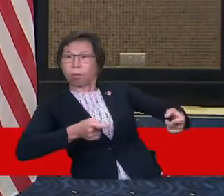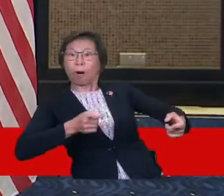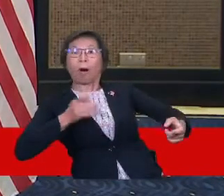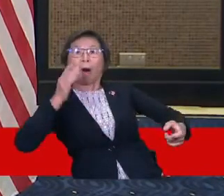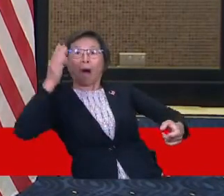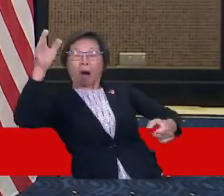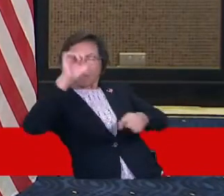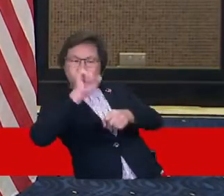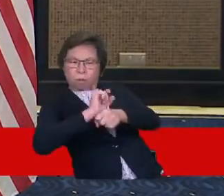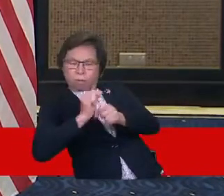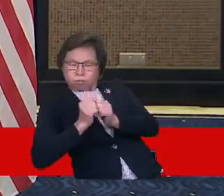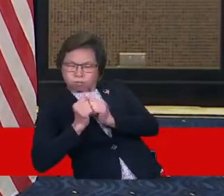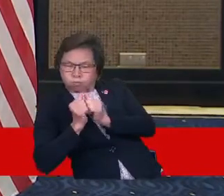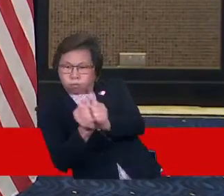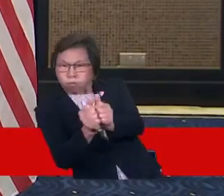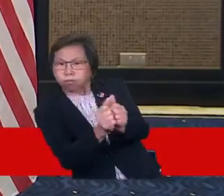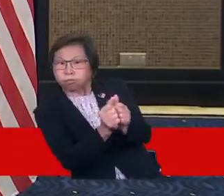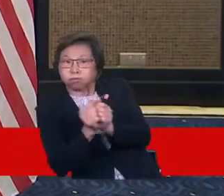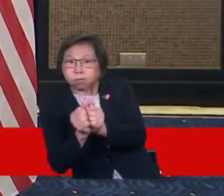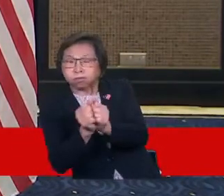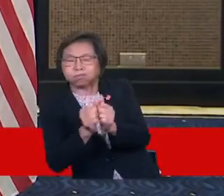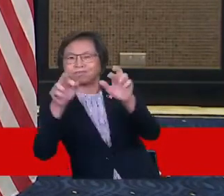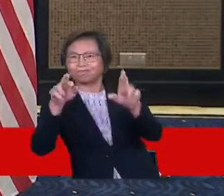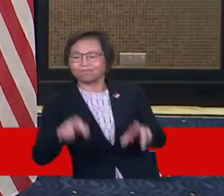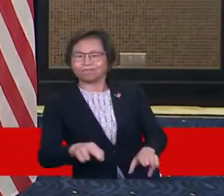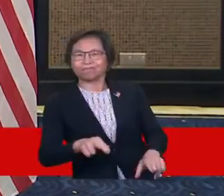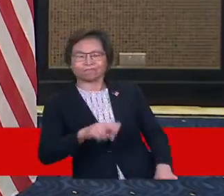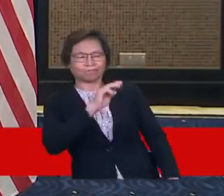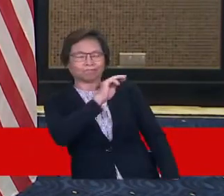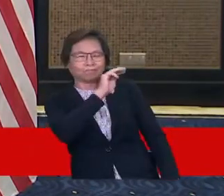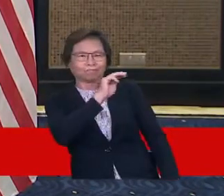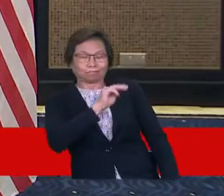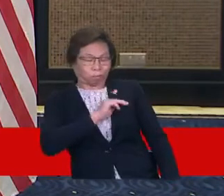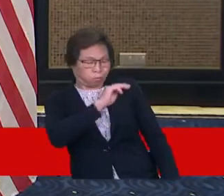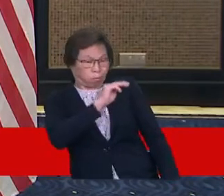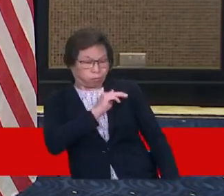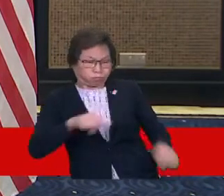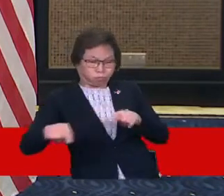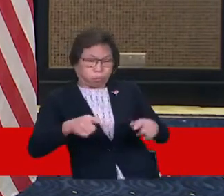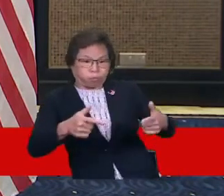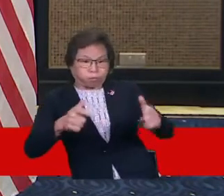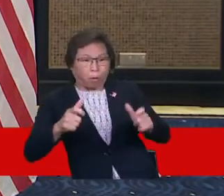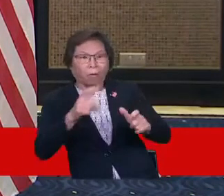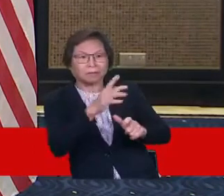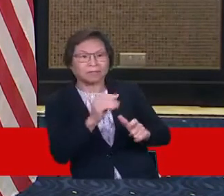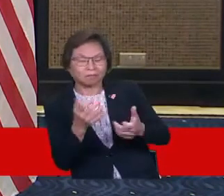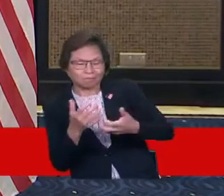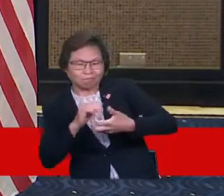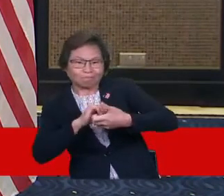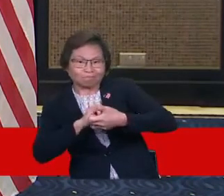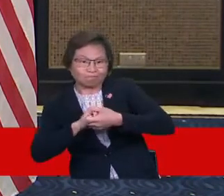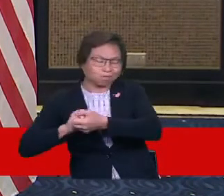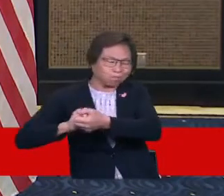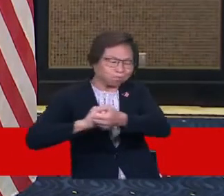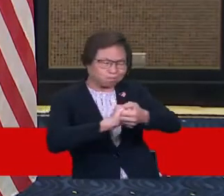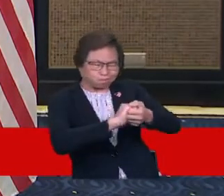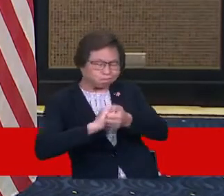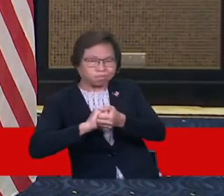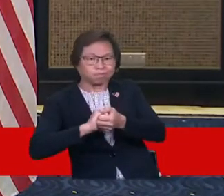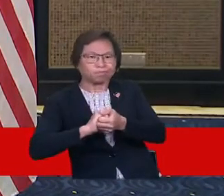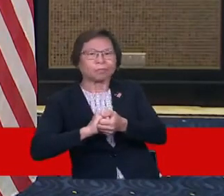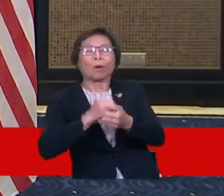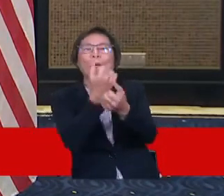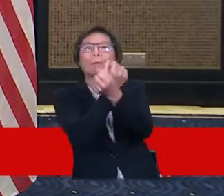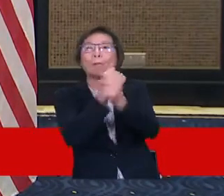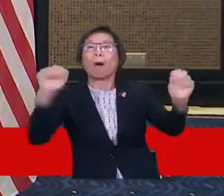bekerja bersama rakyat kebinet ini perlu bertindak pantas dan bersepadu dalam usaha